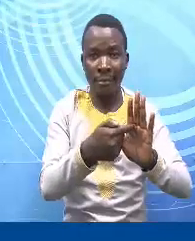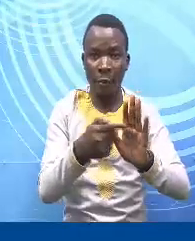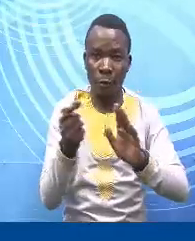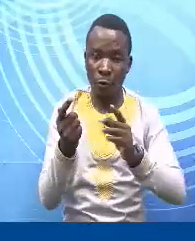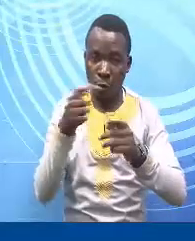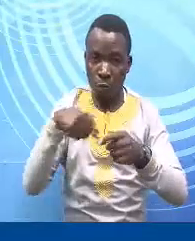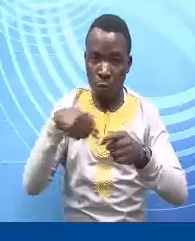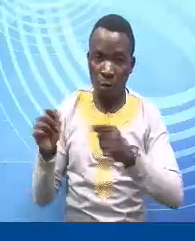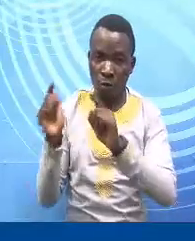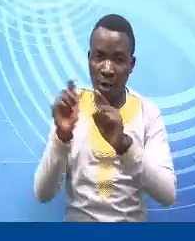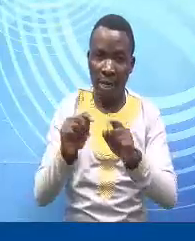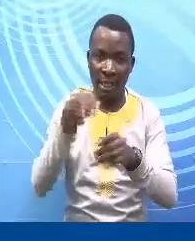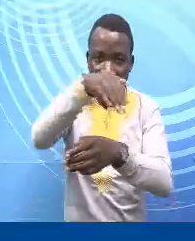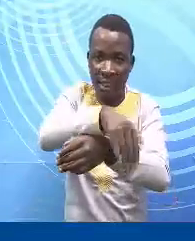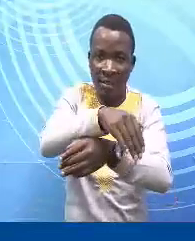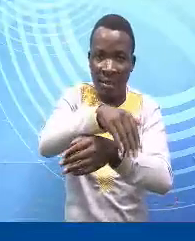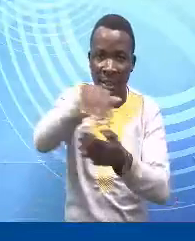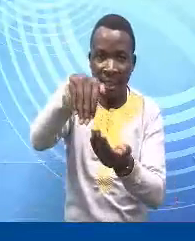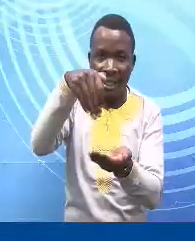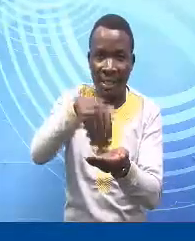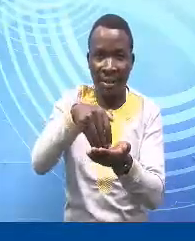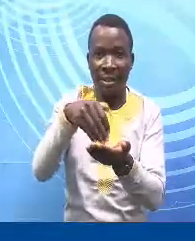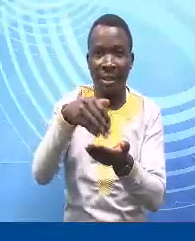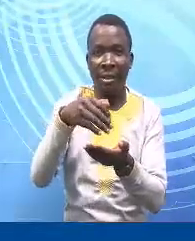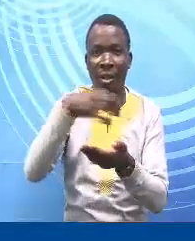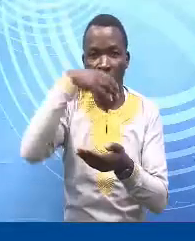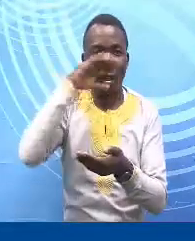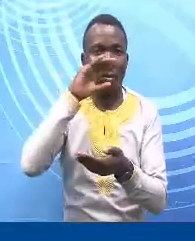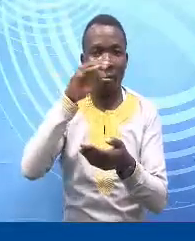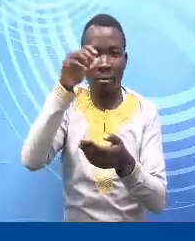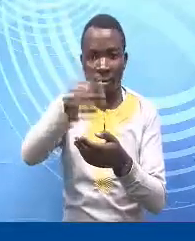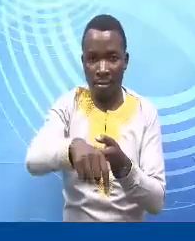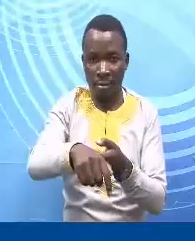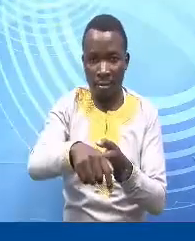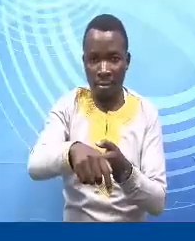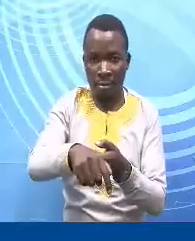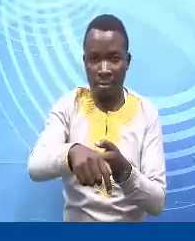twaje hano nimugoroba aka gasantere niko tunyweramo